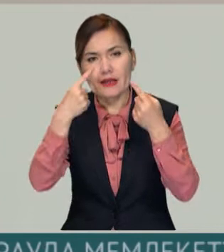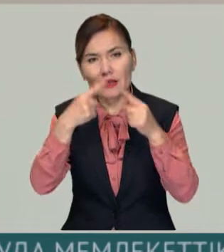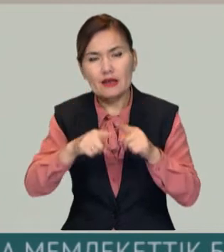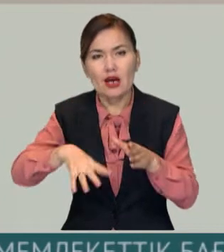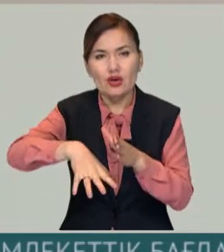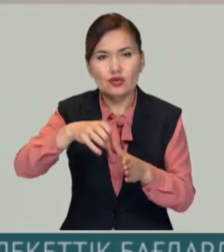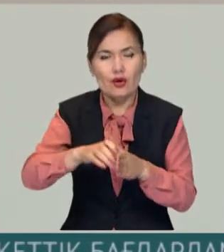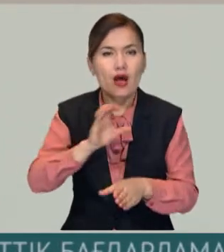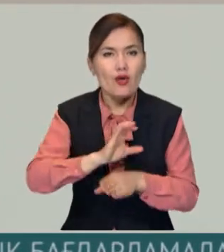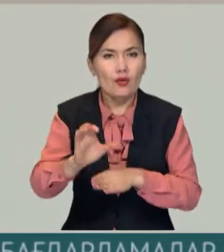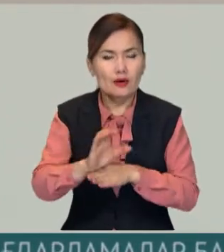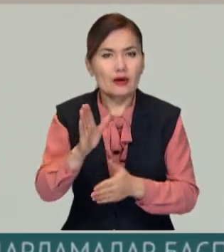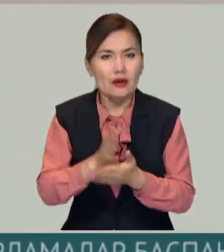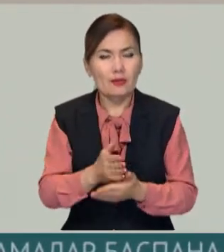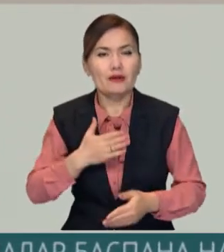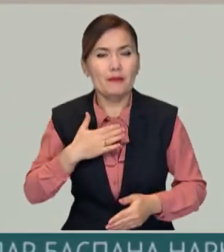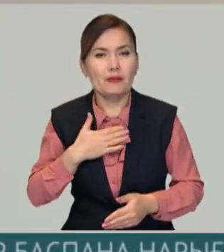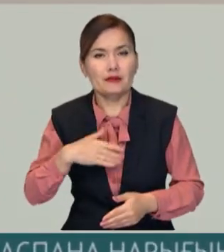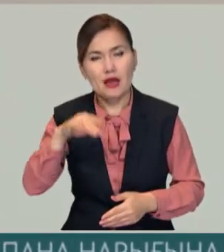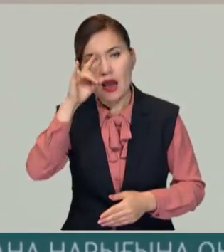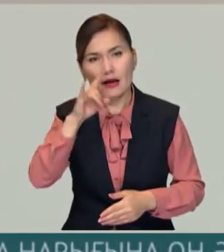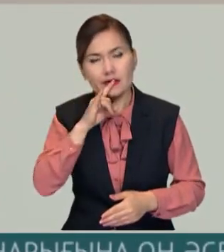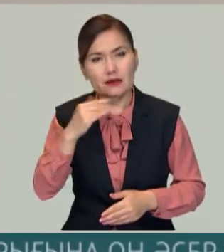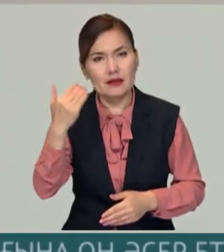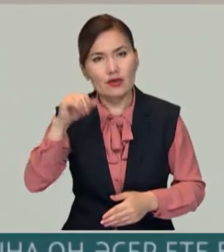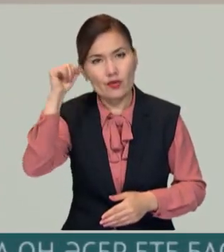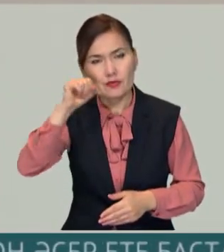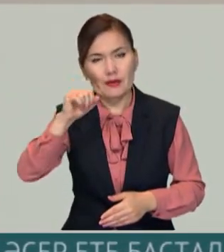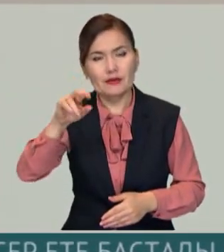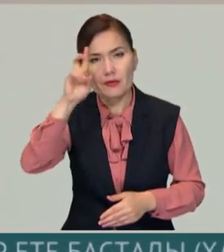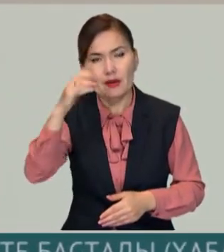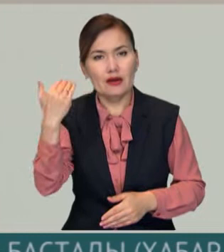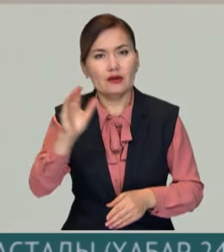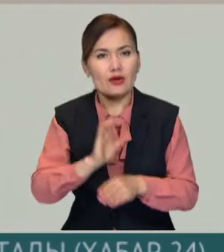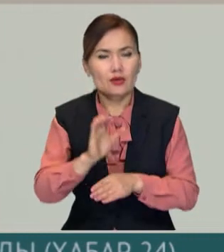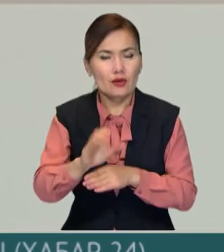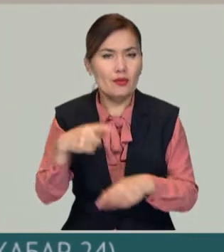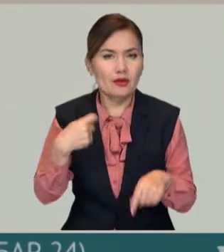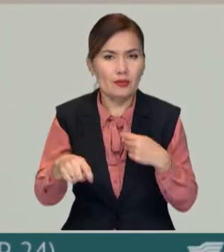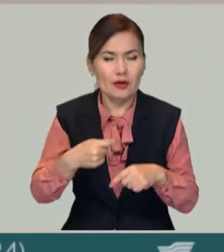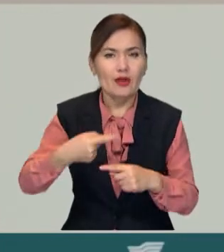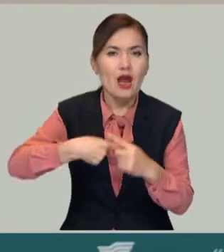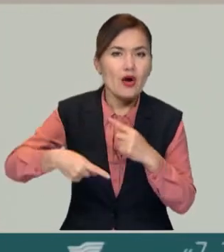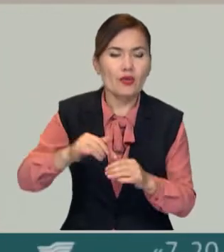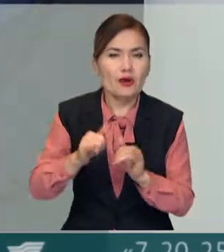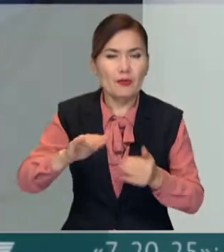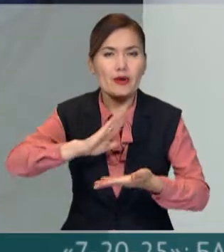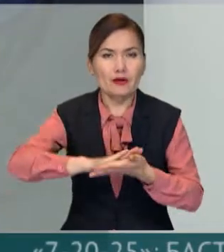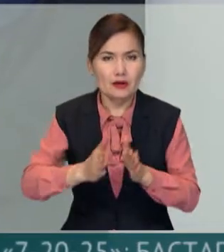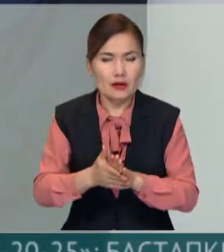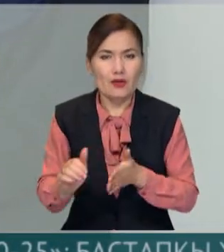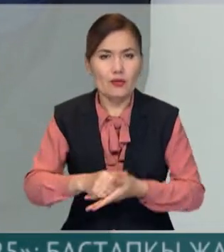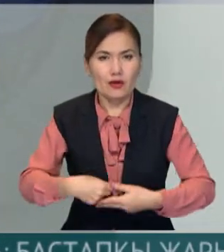осы жобасына қатысып, өз өнімдерімізді ұсынбақпыз. Әзірге Ташкент су арнасымен кездесу жоспарланған. Сол жерде екі жақты тиімді